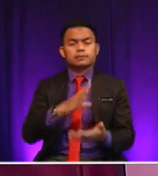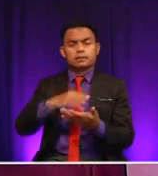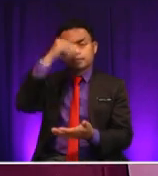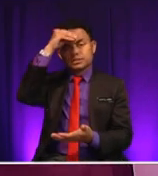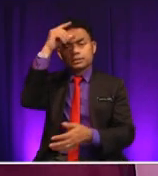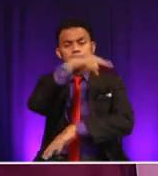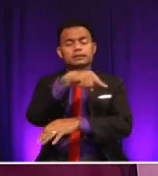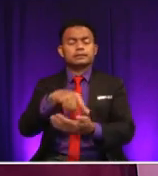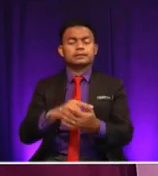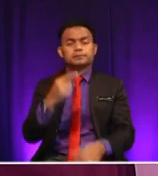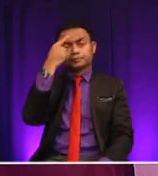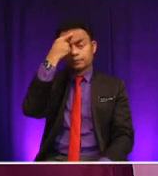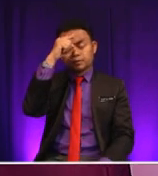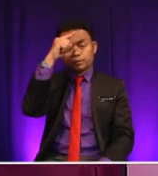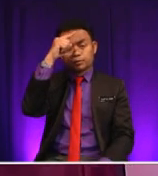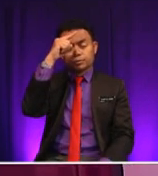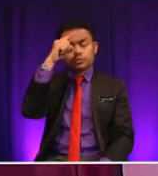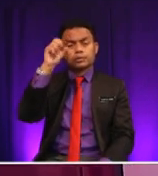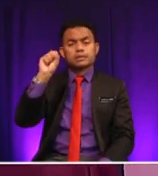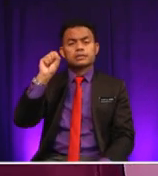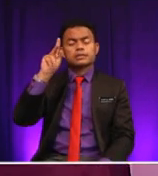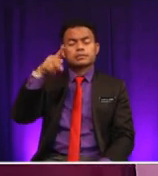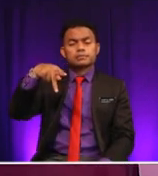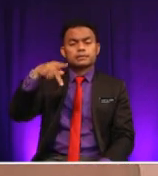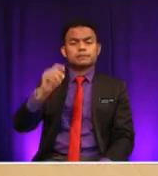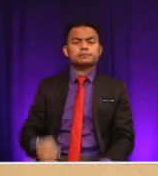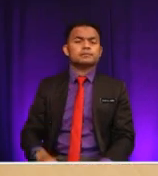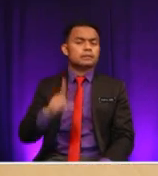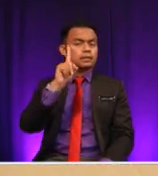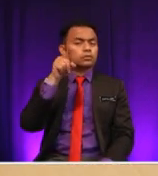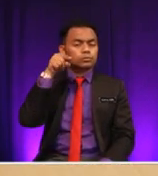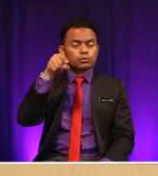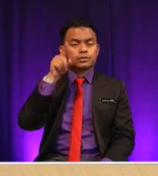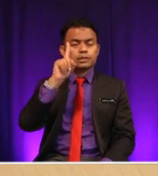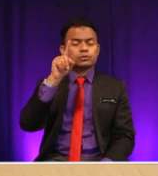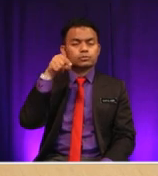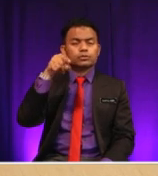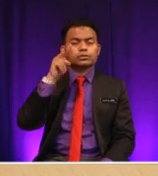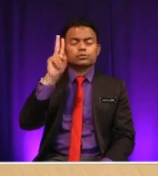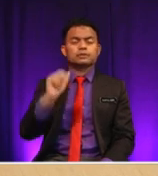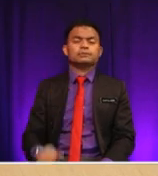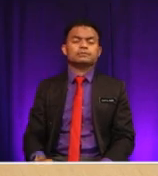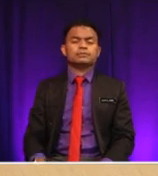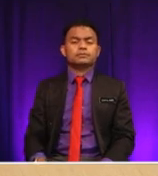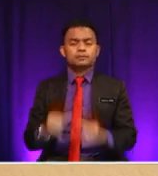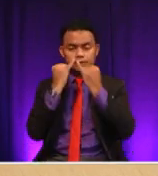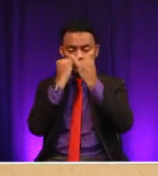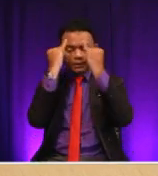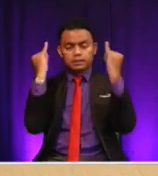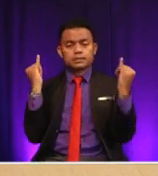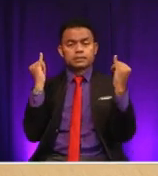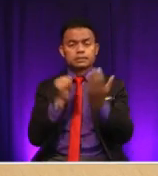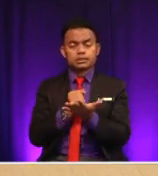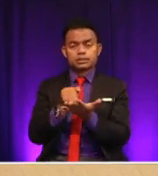untuk standar pembelajaran cek gusion memilih satu poin satu poin 2 yaitu menjelaskan jenis menjelaskan